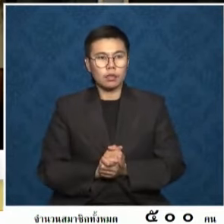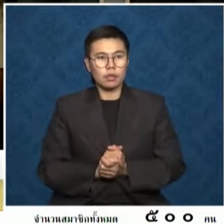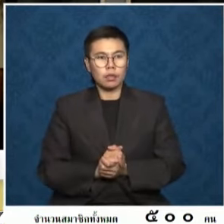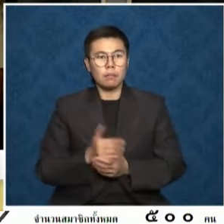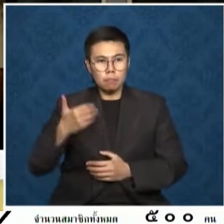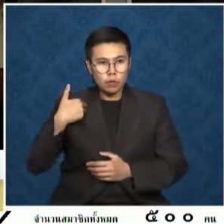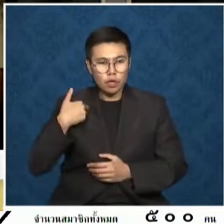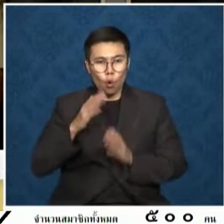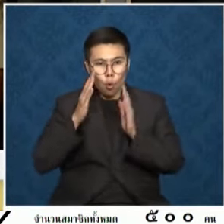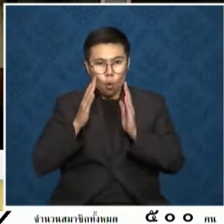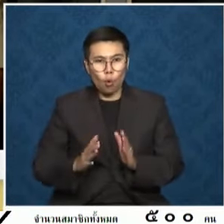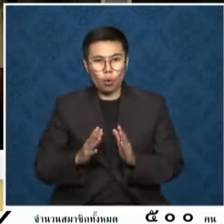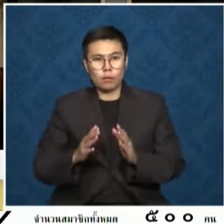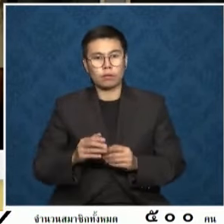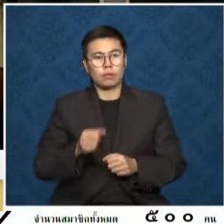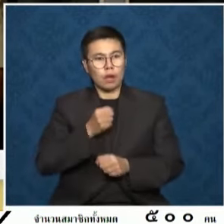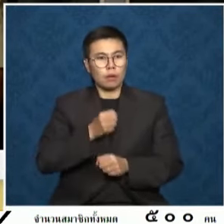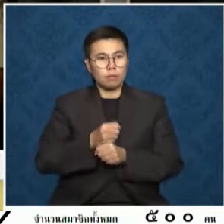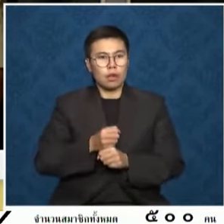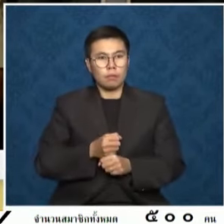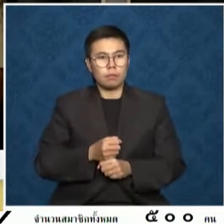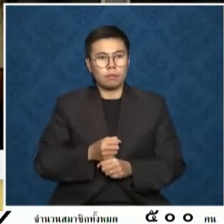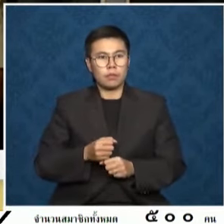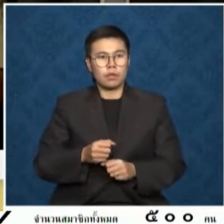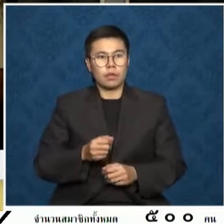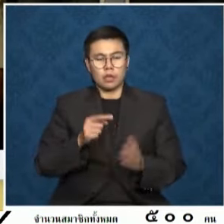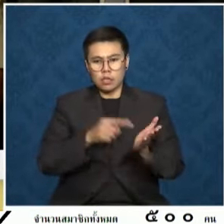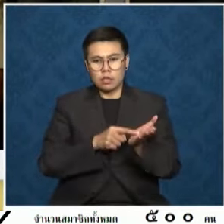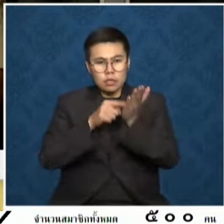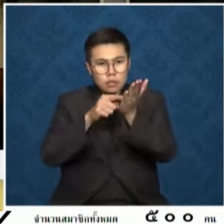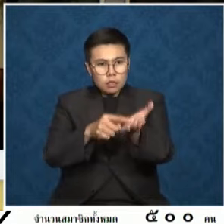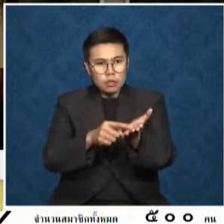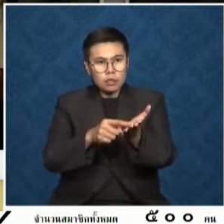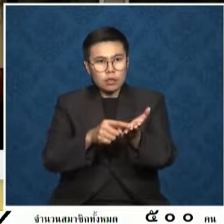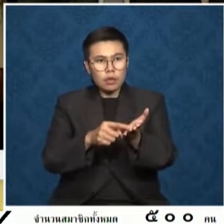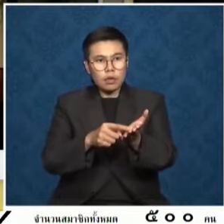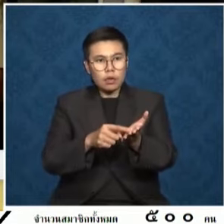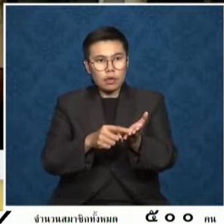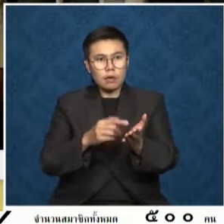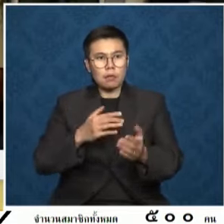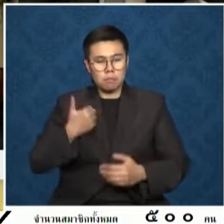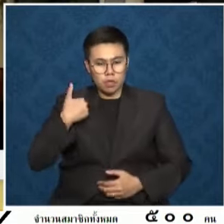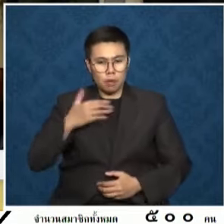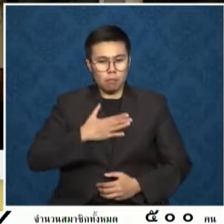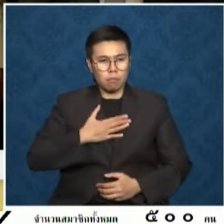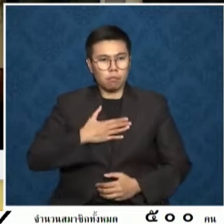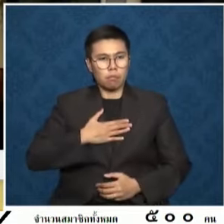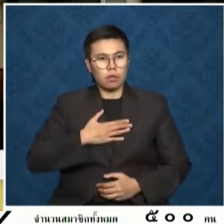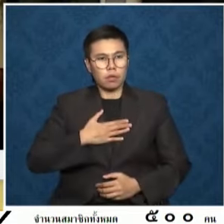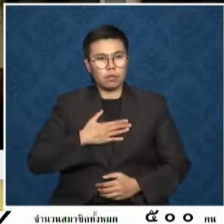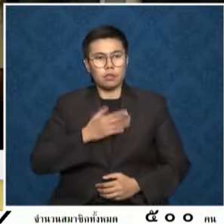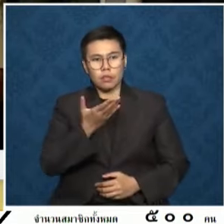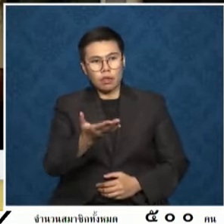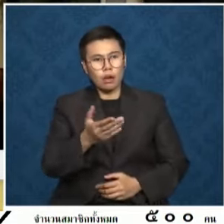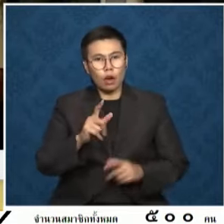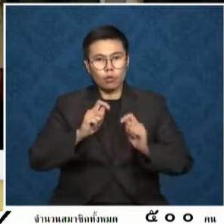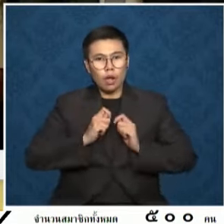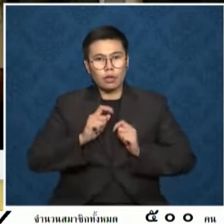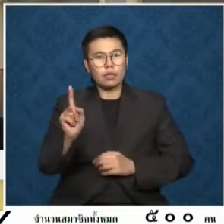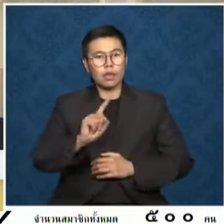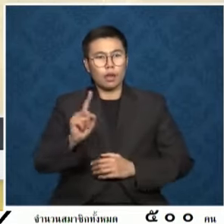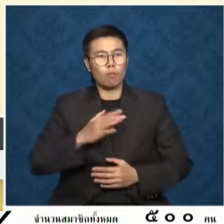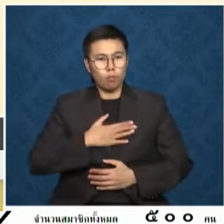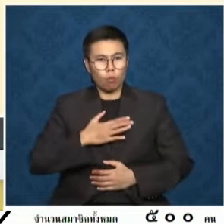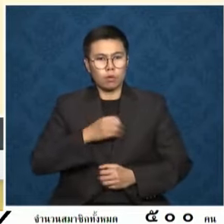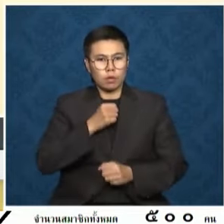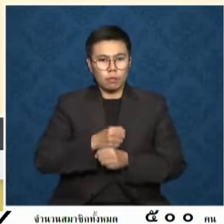มีบุคคลแบบนี้ทำเรื่องแบบนี้เสนอท่านประธานอนุญาตได้อย่างไรแล้วถ้